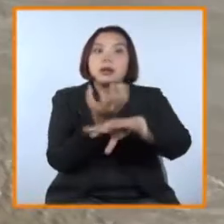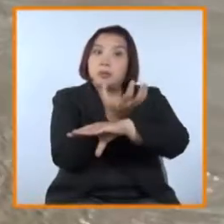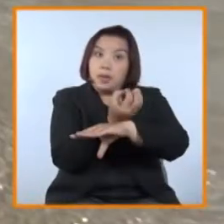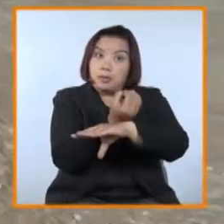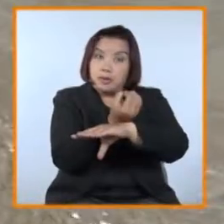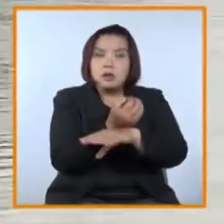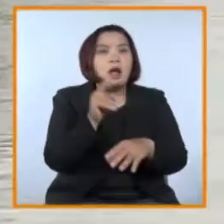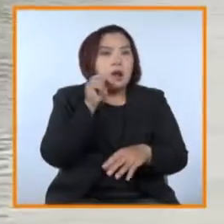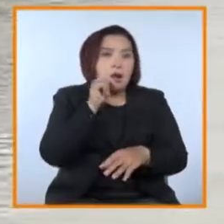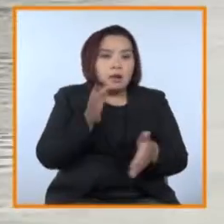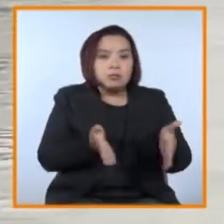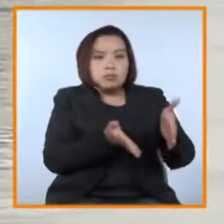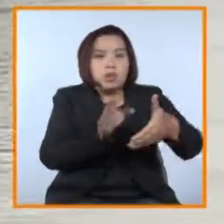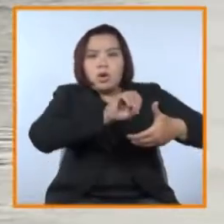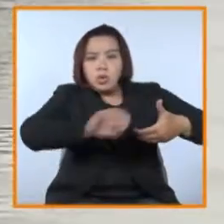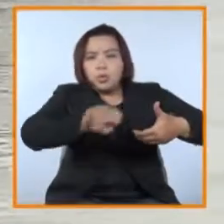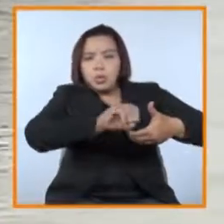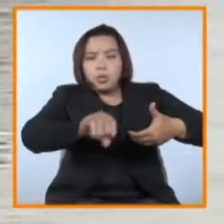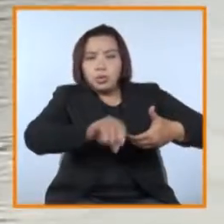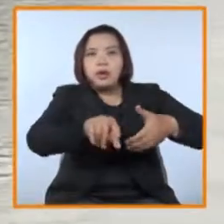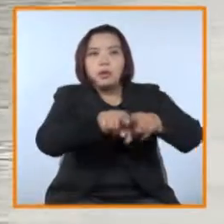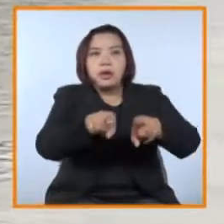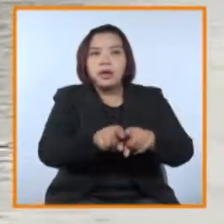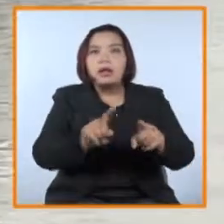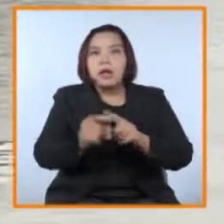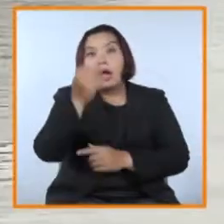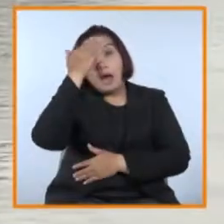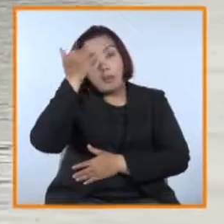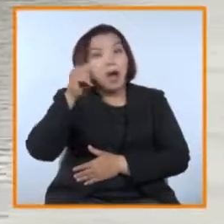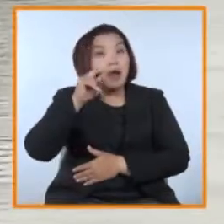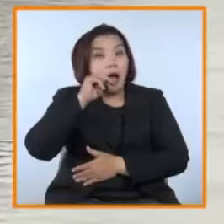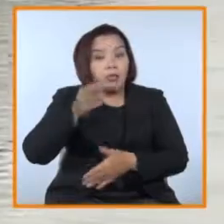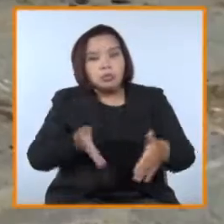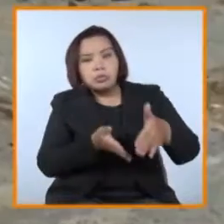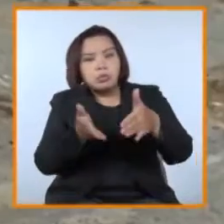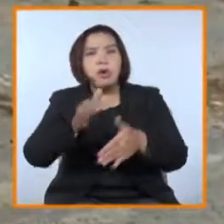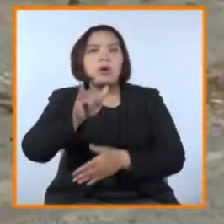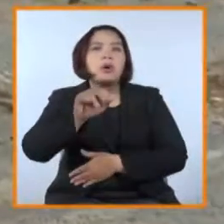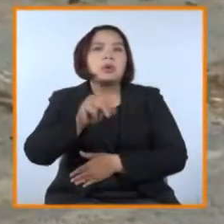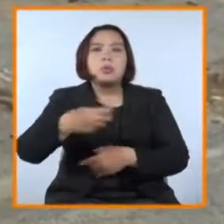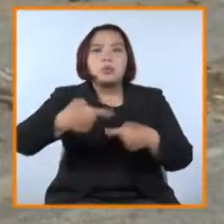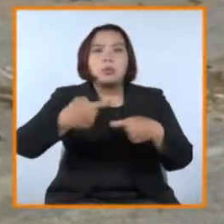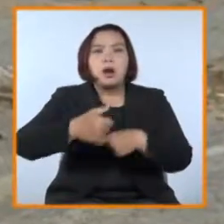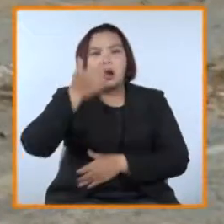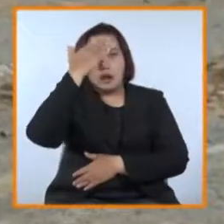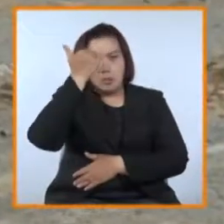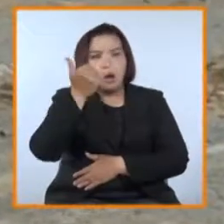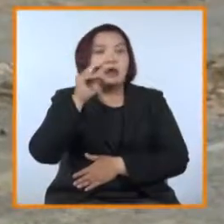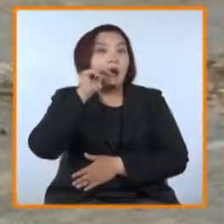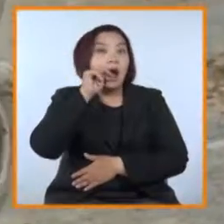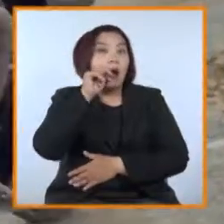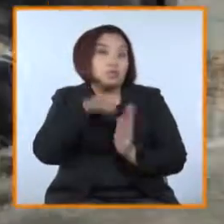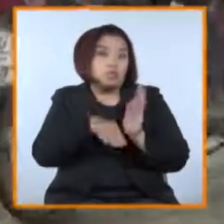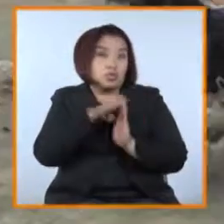หลากลงมาตามลำคลองสาขาแต่ว่ามันไม่สามารถระบายออกสู่แม่น้ำยมได้เพราะว่าน้ำยมตอนนี้ก็ล้นตลิ่ง